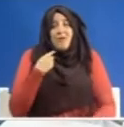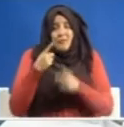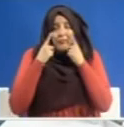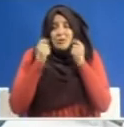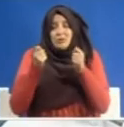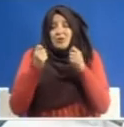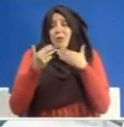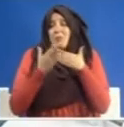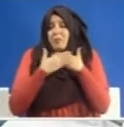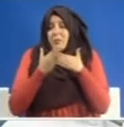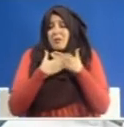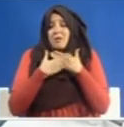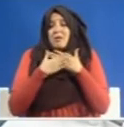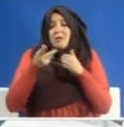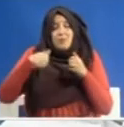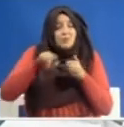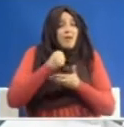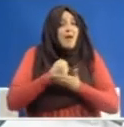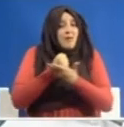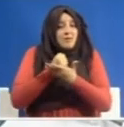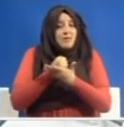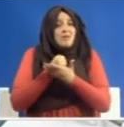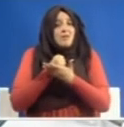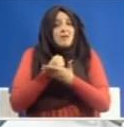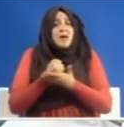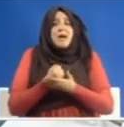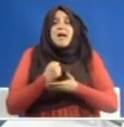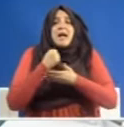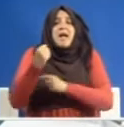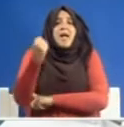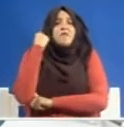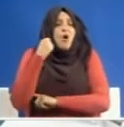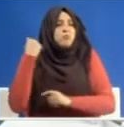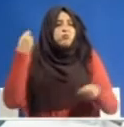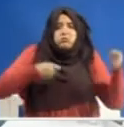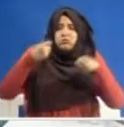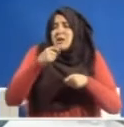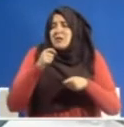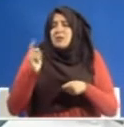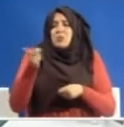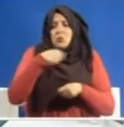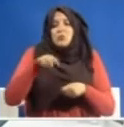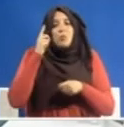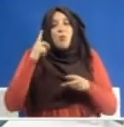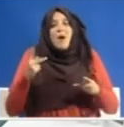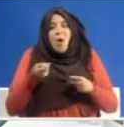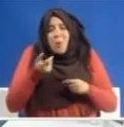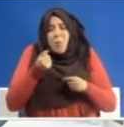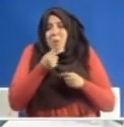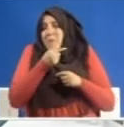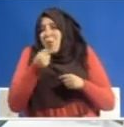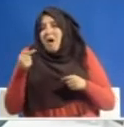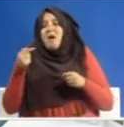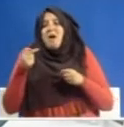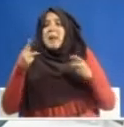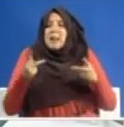بد أن نتعاون، لا بد أن تتضافر جهودنا جميعا من أجل على الأقل التخفيف. فكما قلتم يا